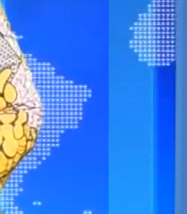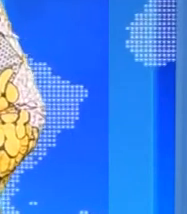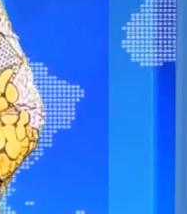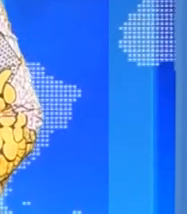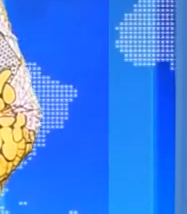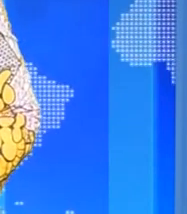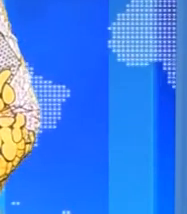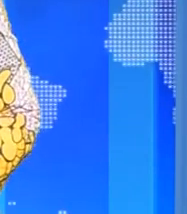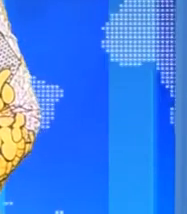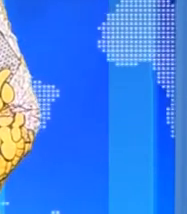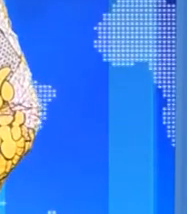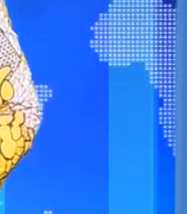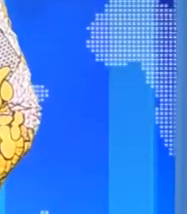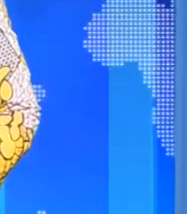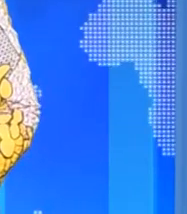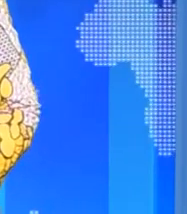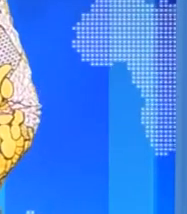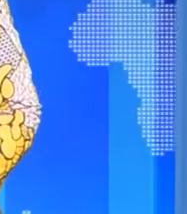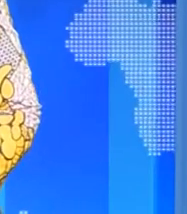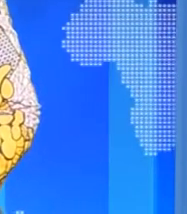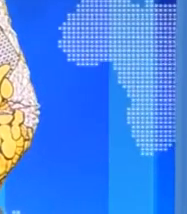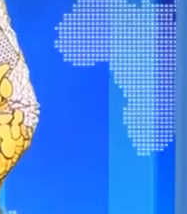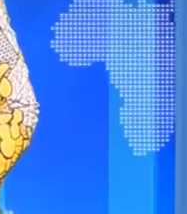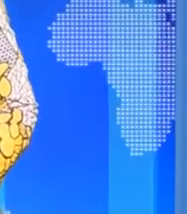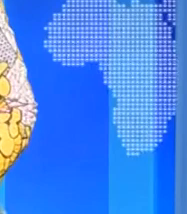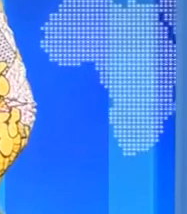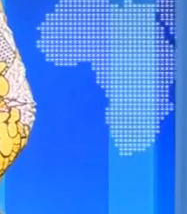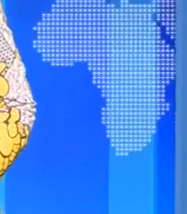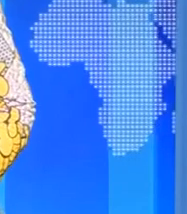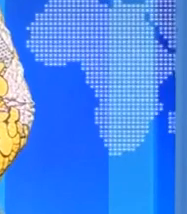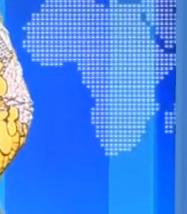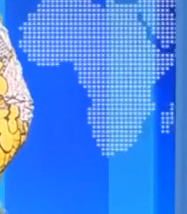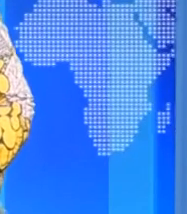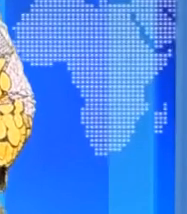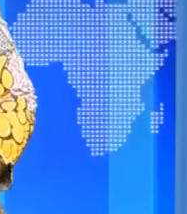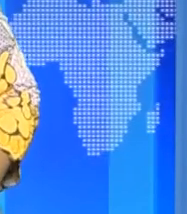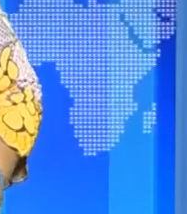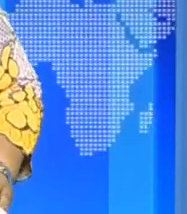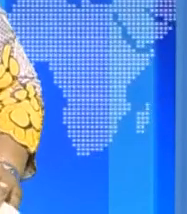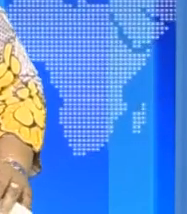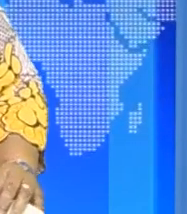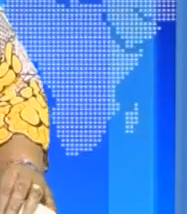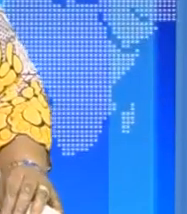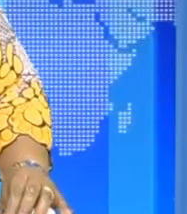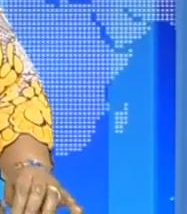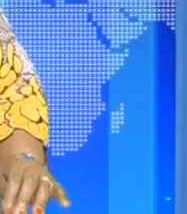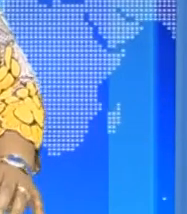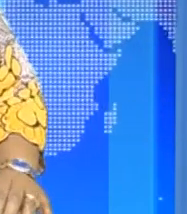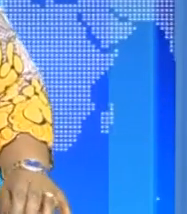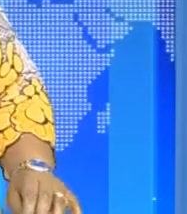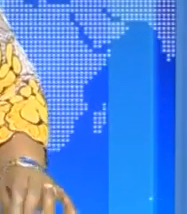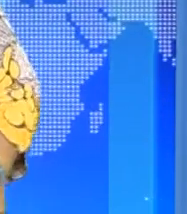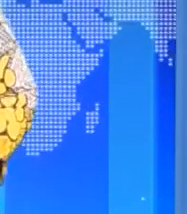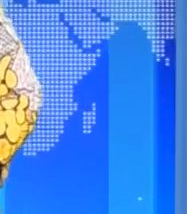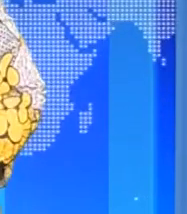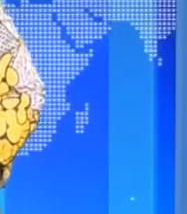travaux faite à Kinshasa le 11 mai. Direction provinciale de Kinshasa, l'ingénieur Jean Bosco Mwaka